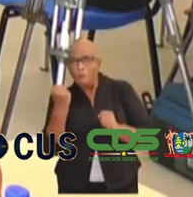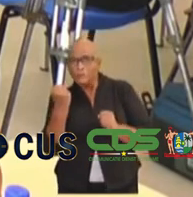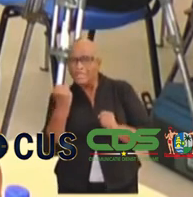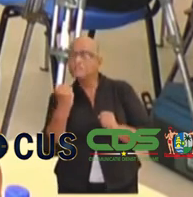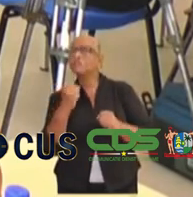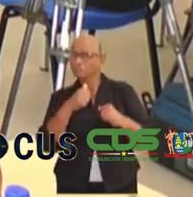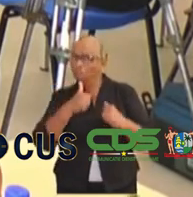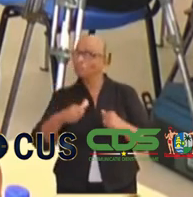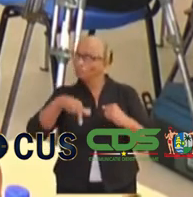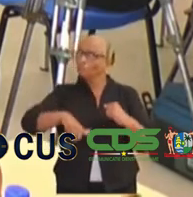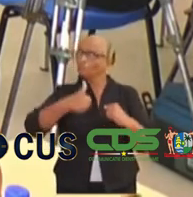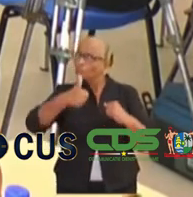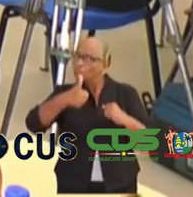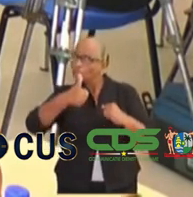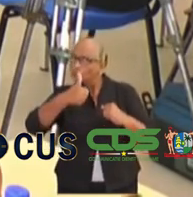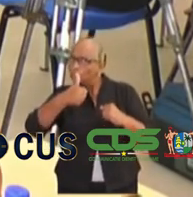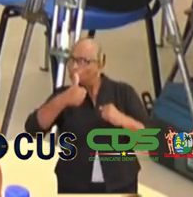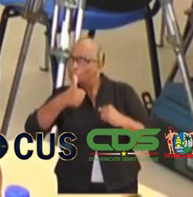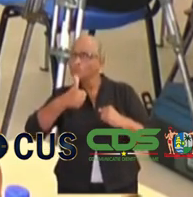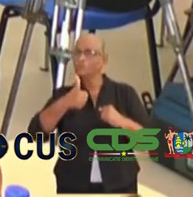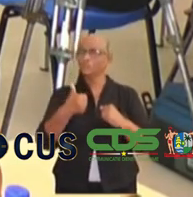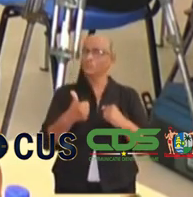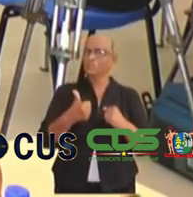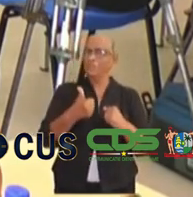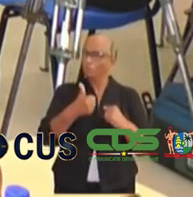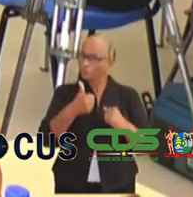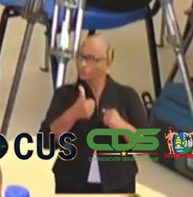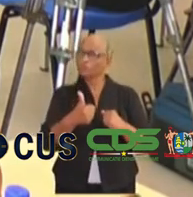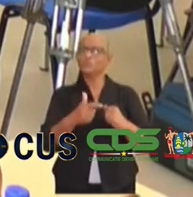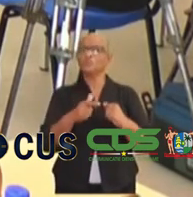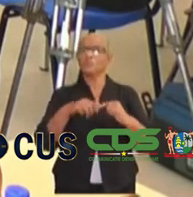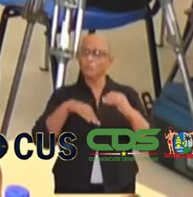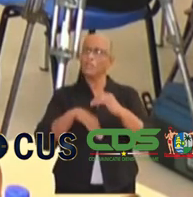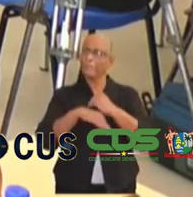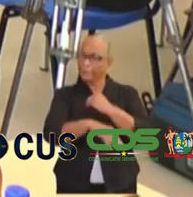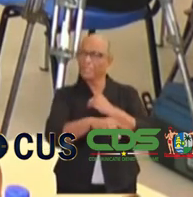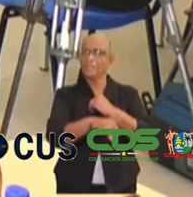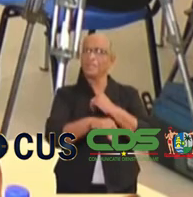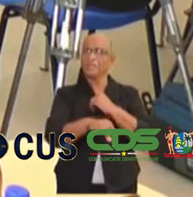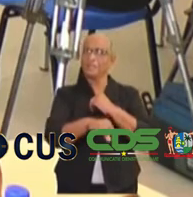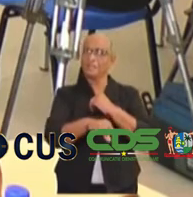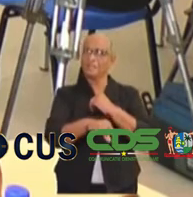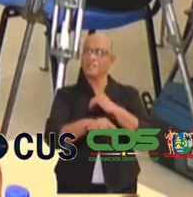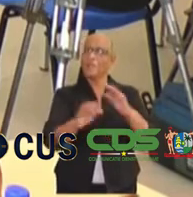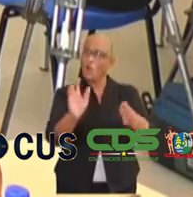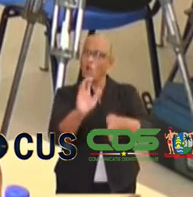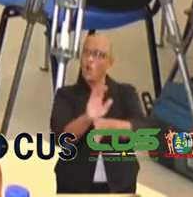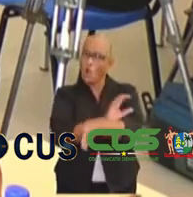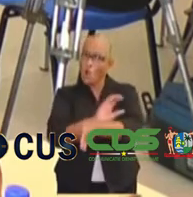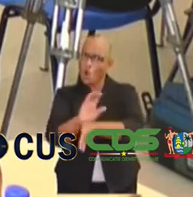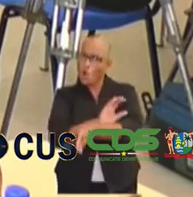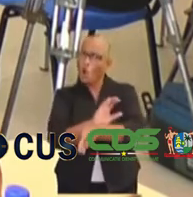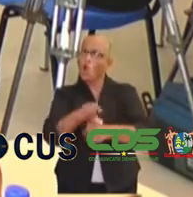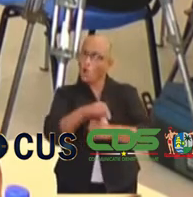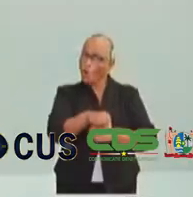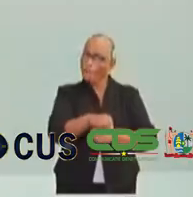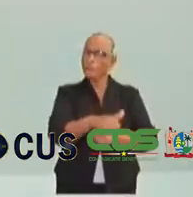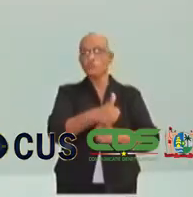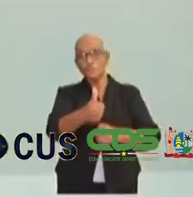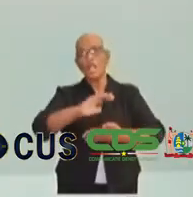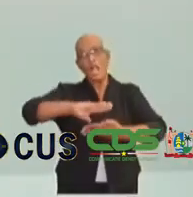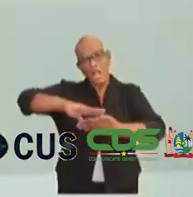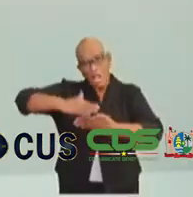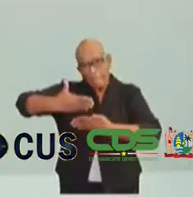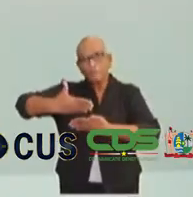zijn en wij in contact met ze moeten blijven. En die computers zijn geen gewone computers, het zijn